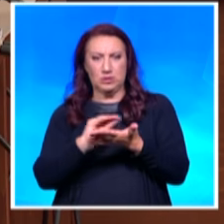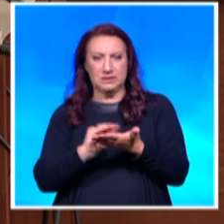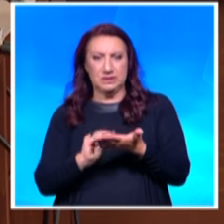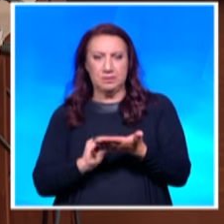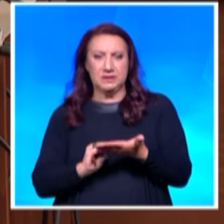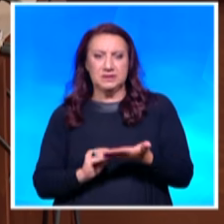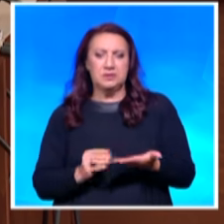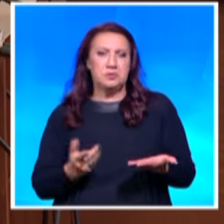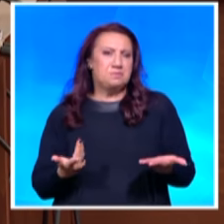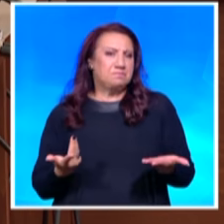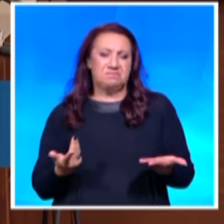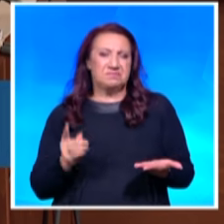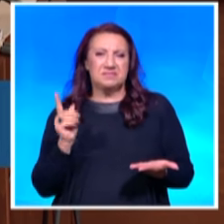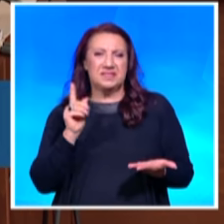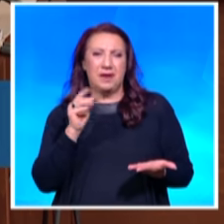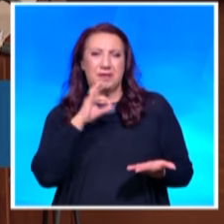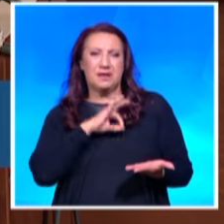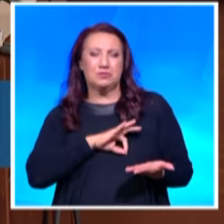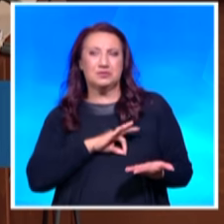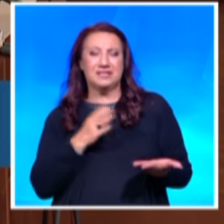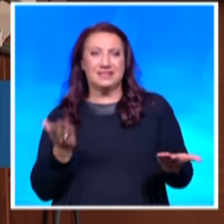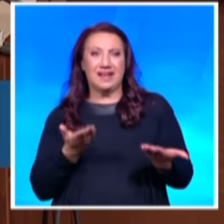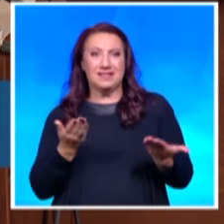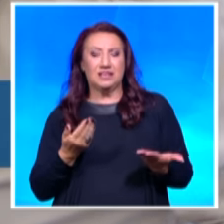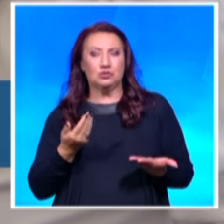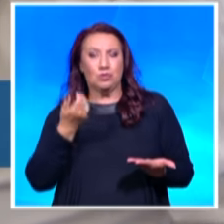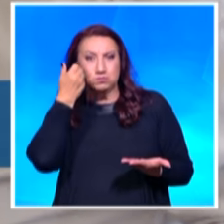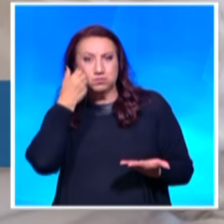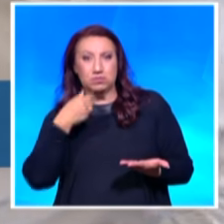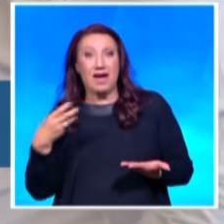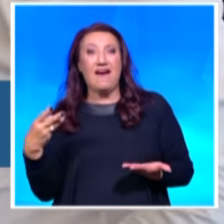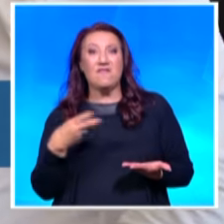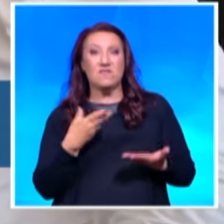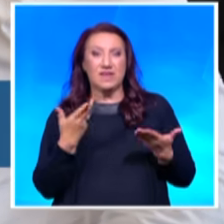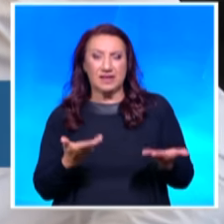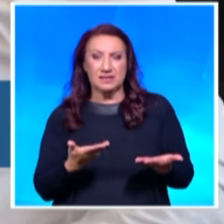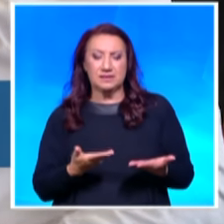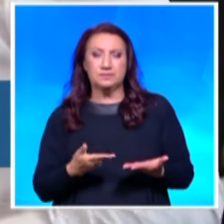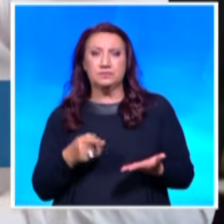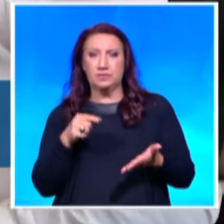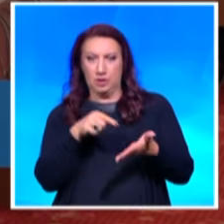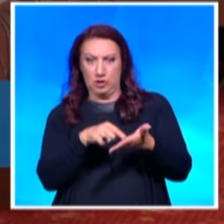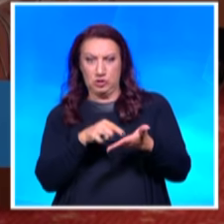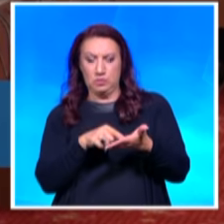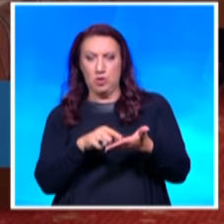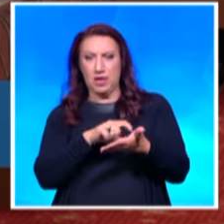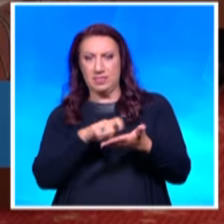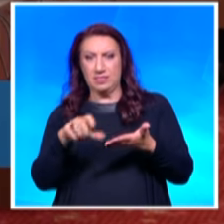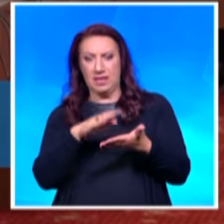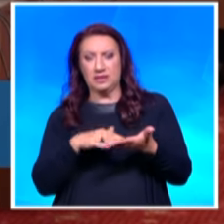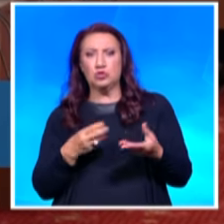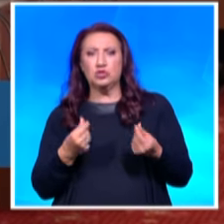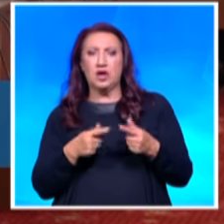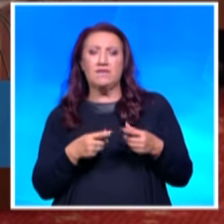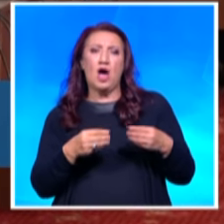няма да постигне нито ефекта, който желаем да бъде постигнат. Според приетите текстове, интимна връзка означава